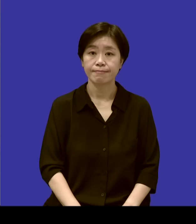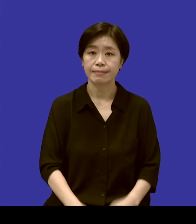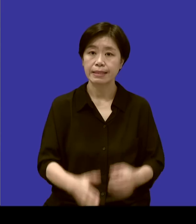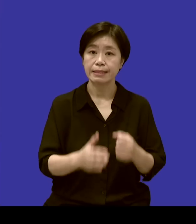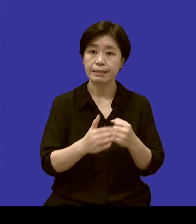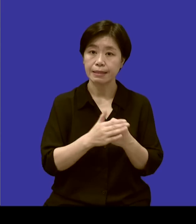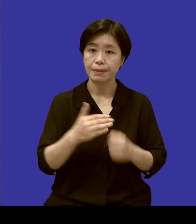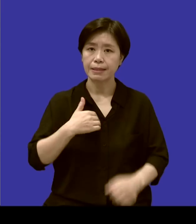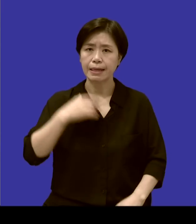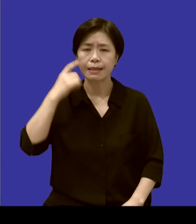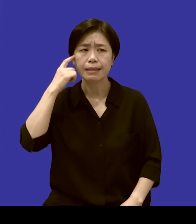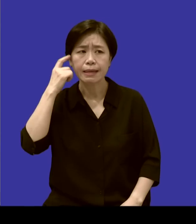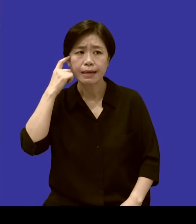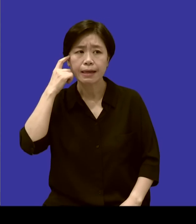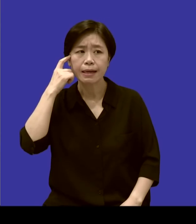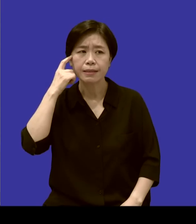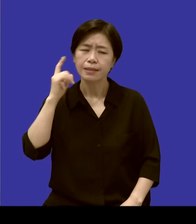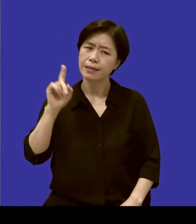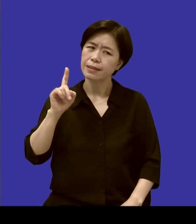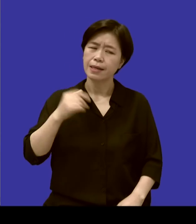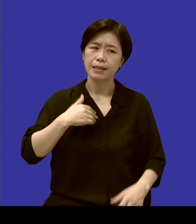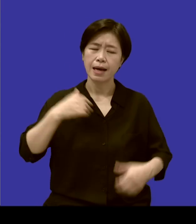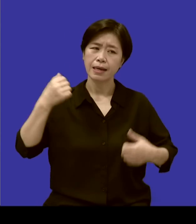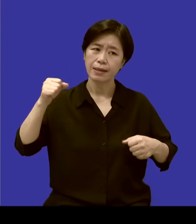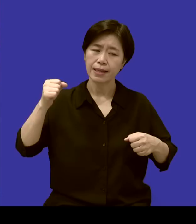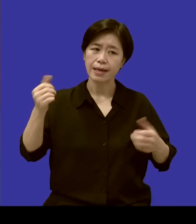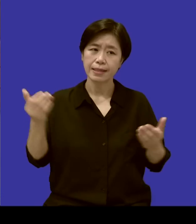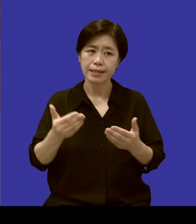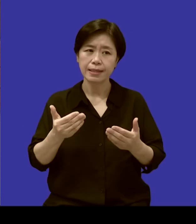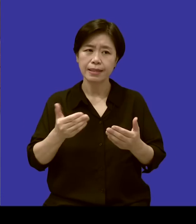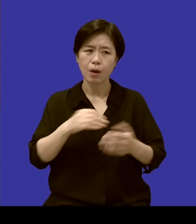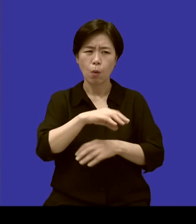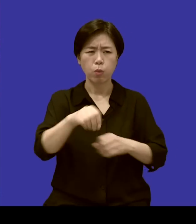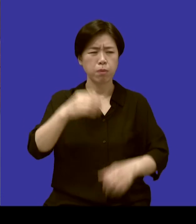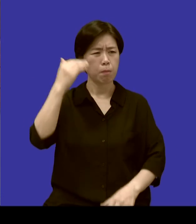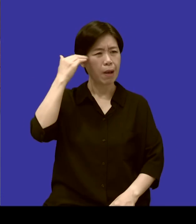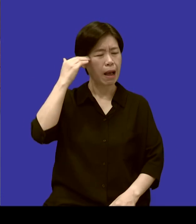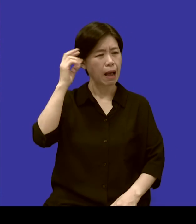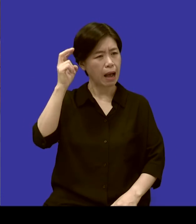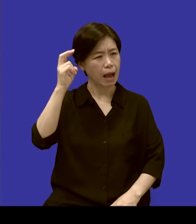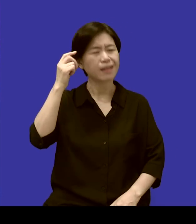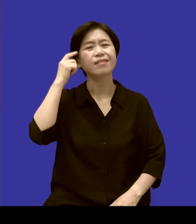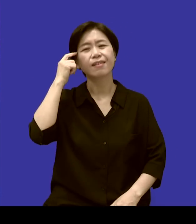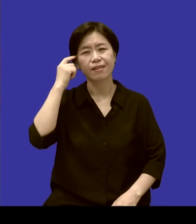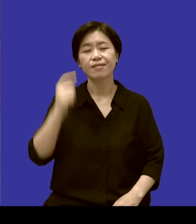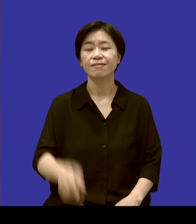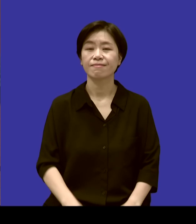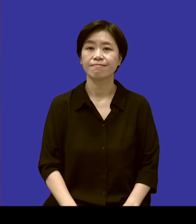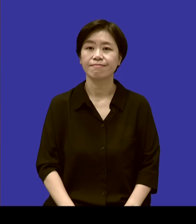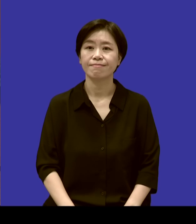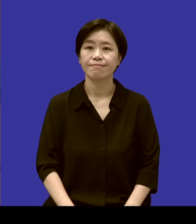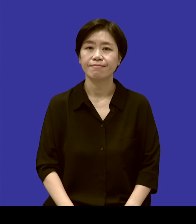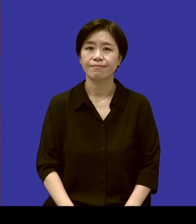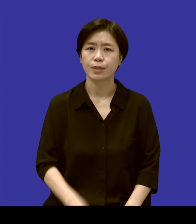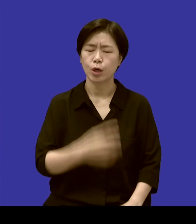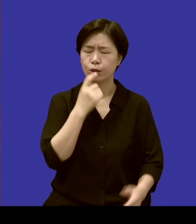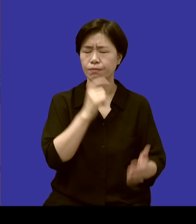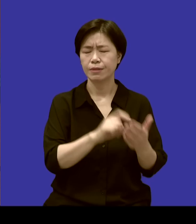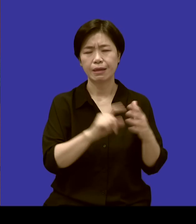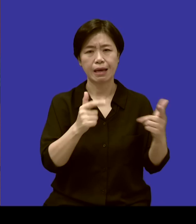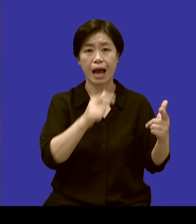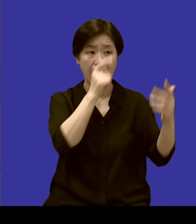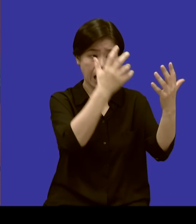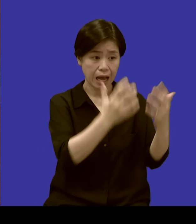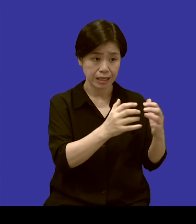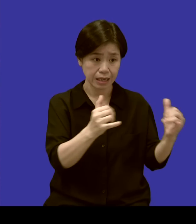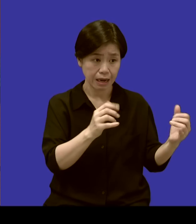내가 다음에는 이거 다시 한번 생각해 봐야겠다. 이런 생각을 또 했었어요. 그렇겠죠. 사실 쉽지 않아요. 예, 수감자들 만나러 간다는